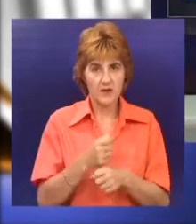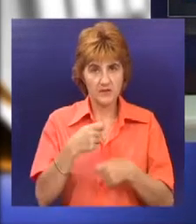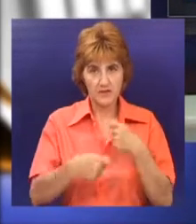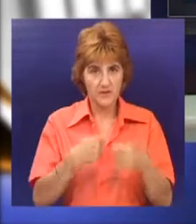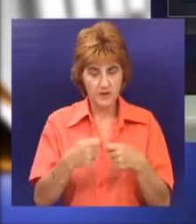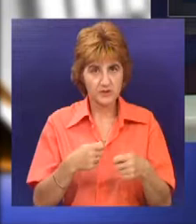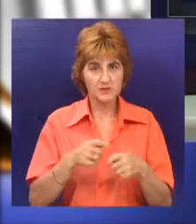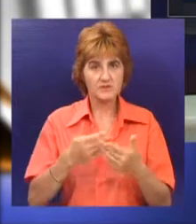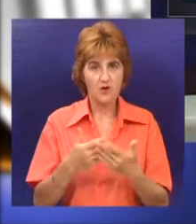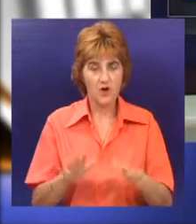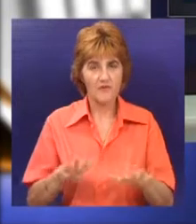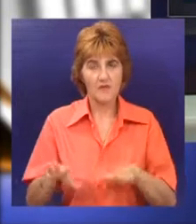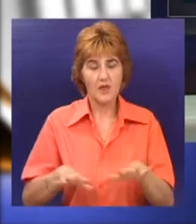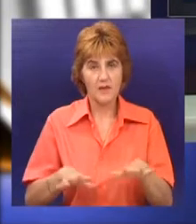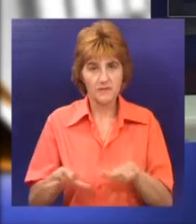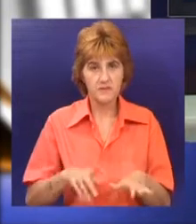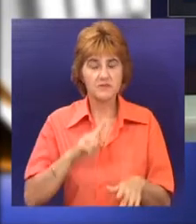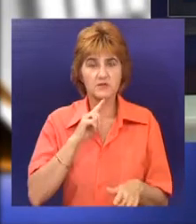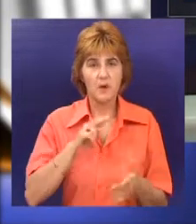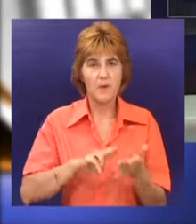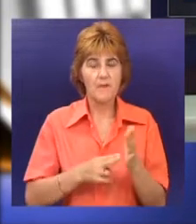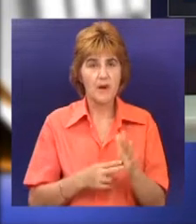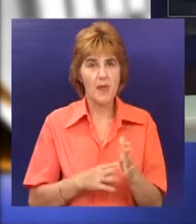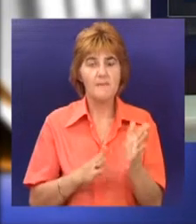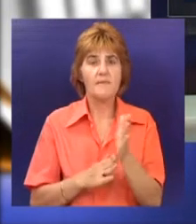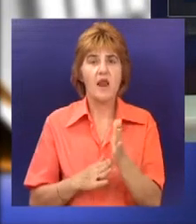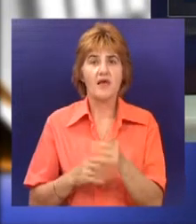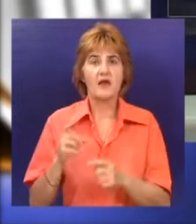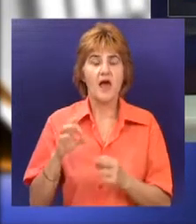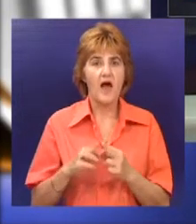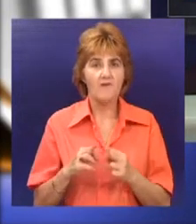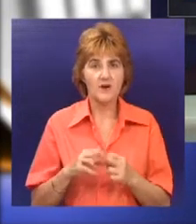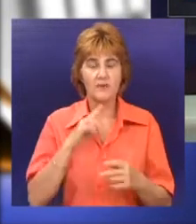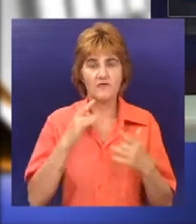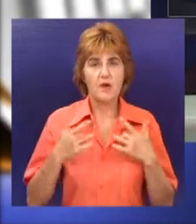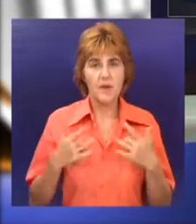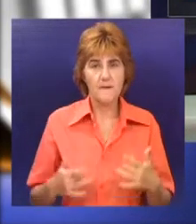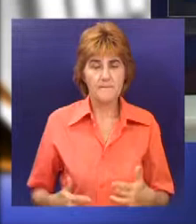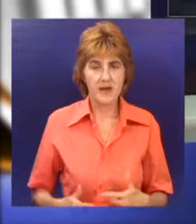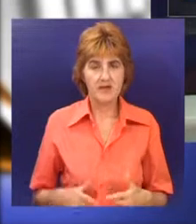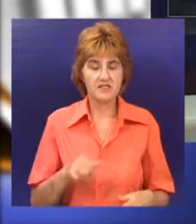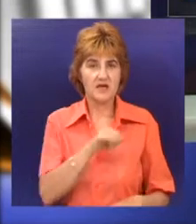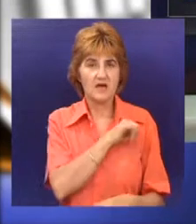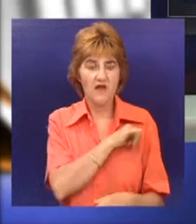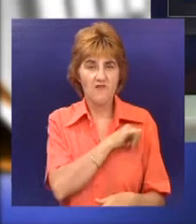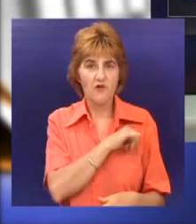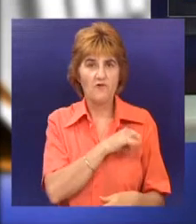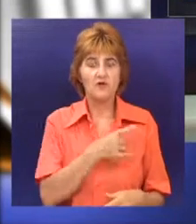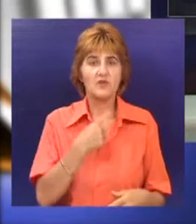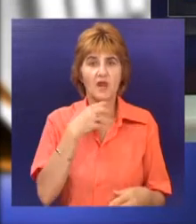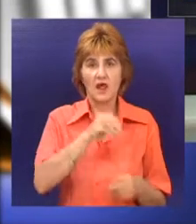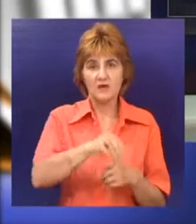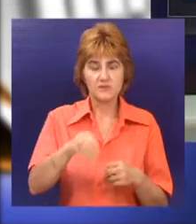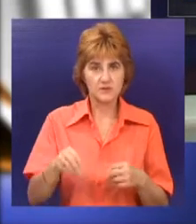sekretar Ministarstva životne sredine, rudarstva i prostornog planiranja Miladin Avramov, kao i predsjednica pokreta Gorana Vojvodine Jelena